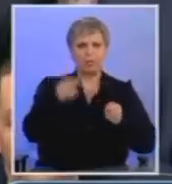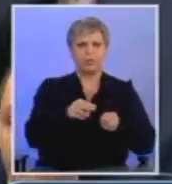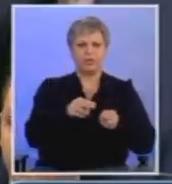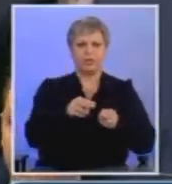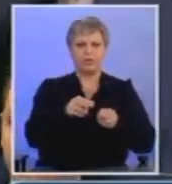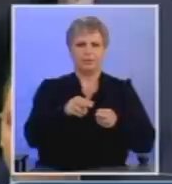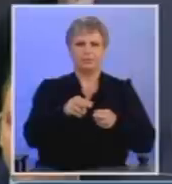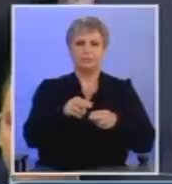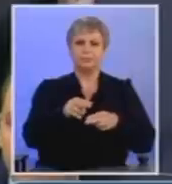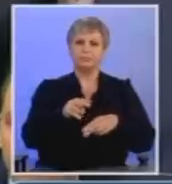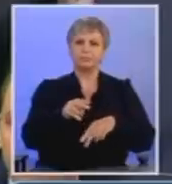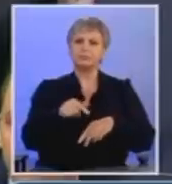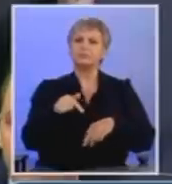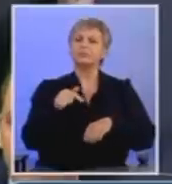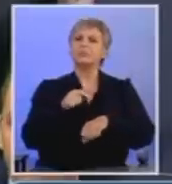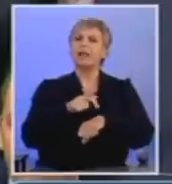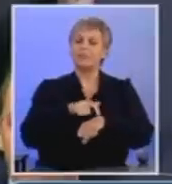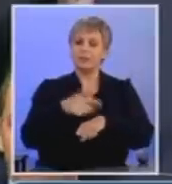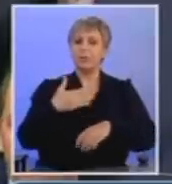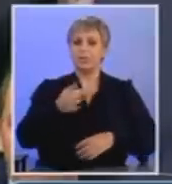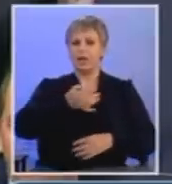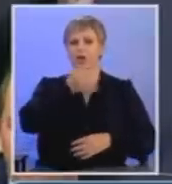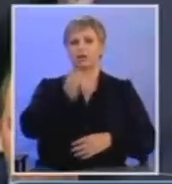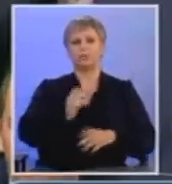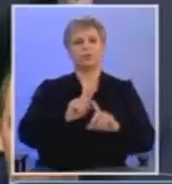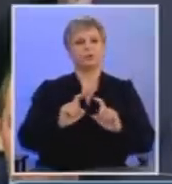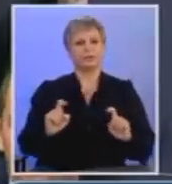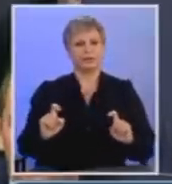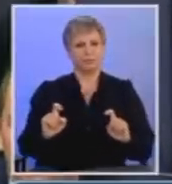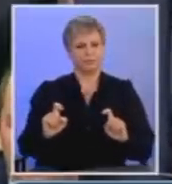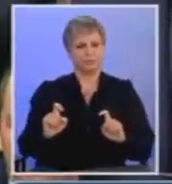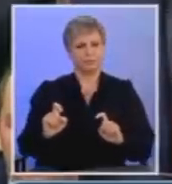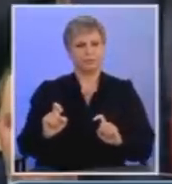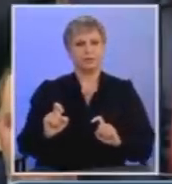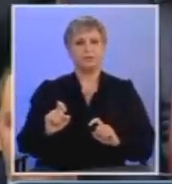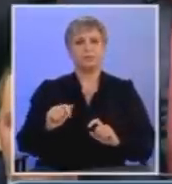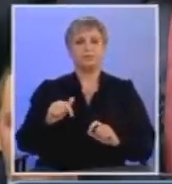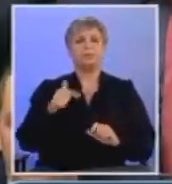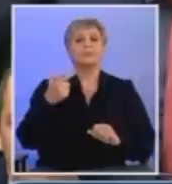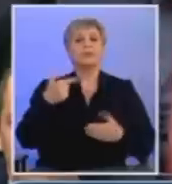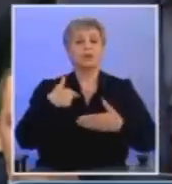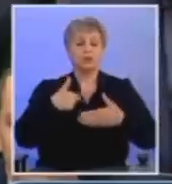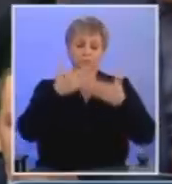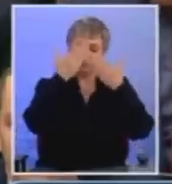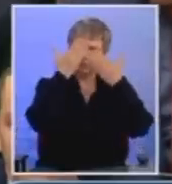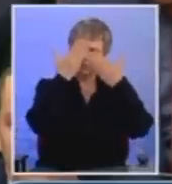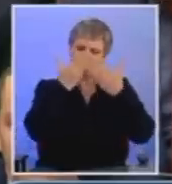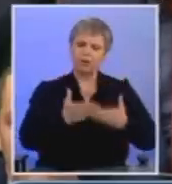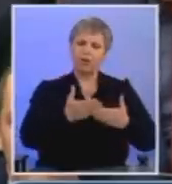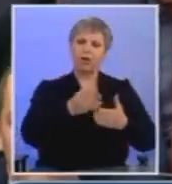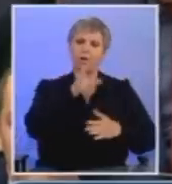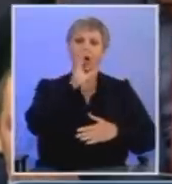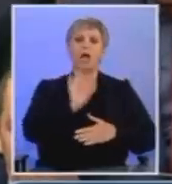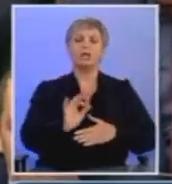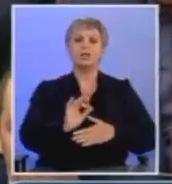αυτό θα ήθελα να πω ότι έχουν τη βαθυτάτη εκτίμησή μου όσοι